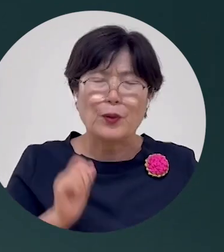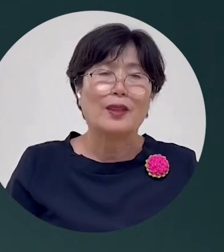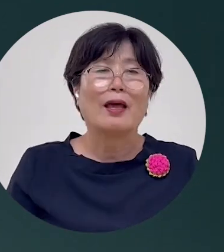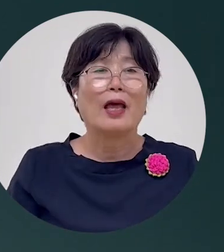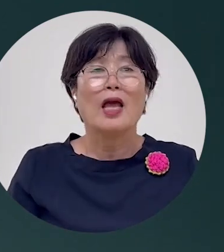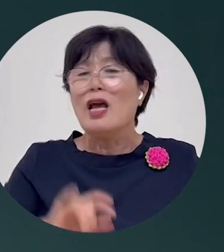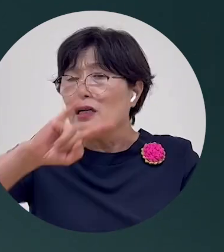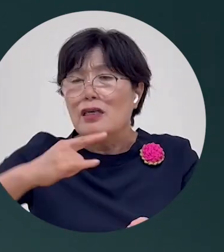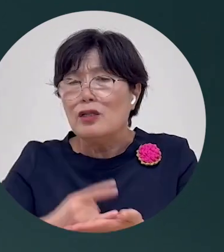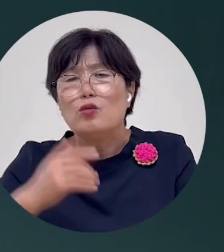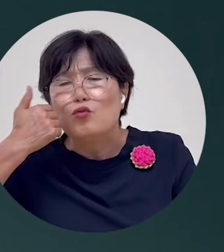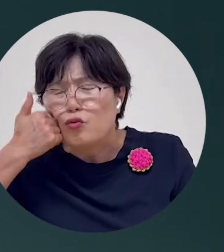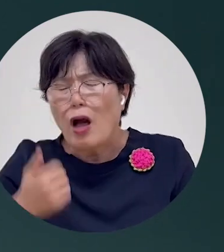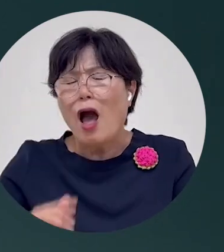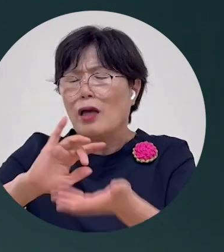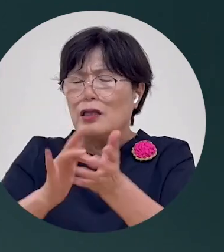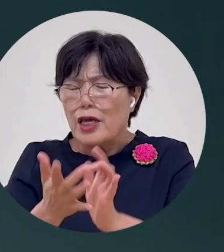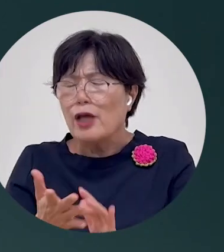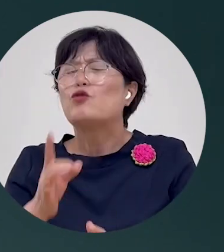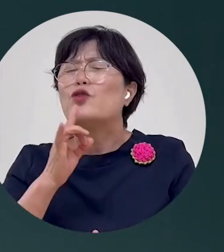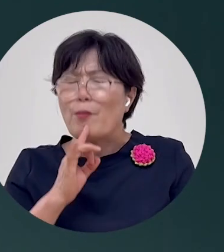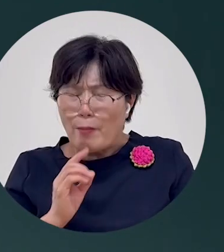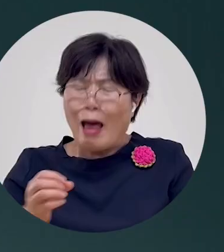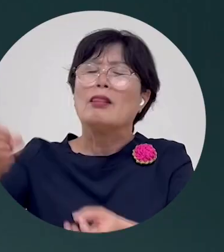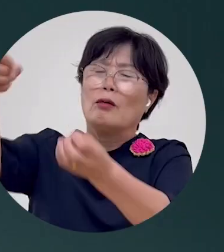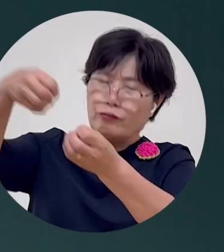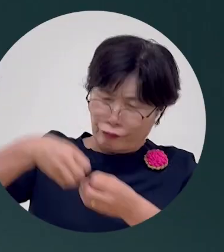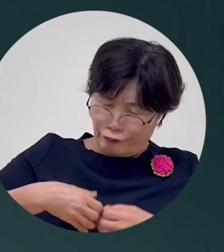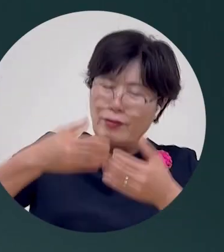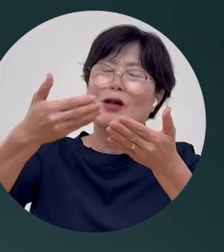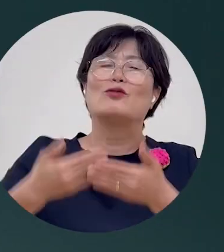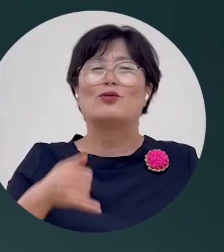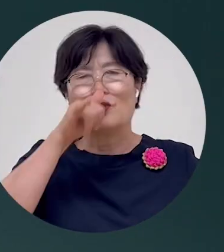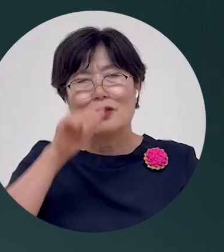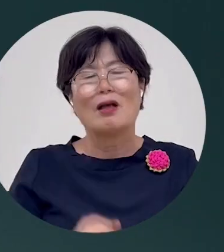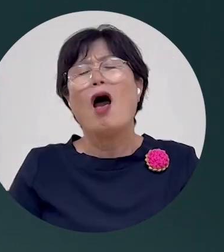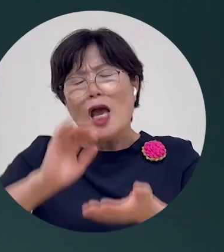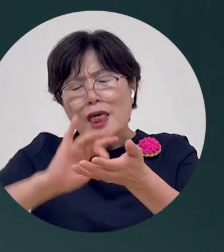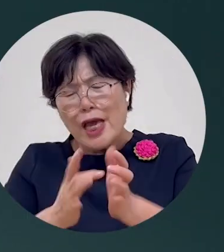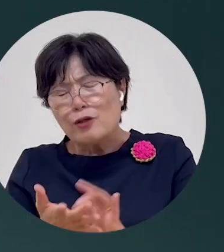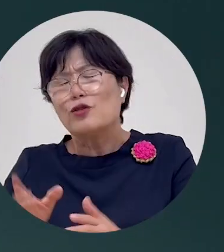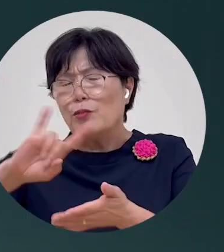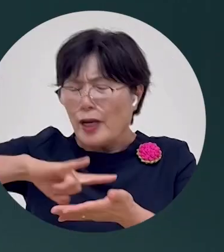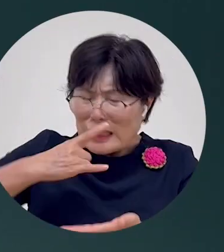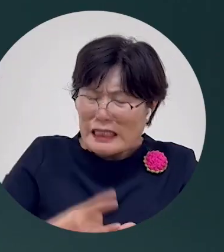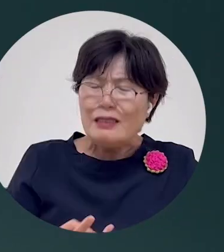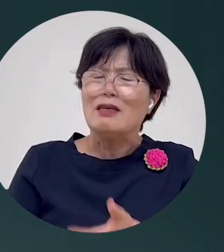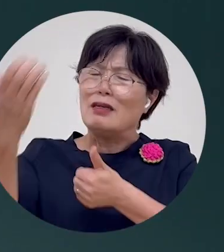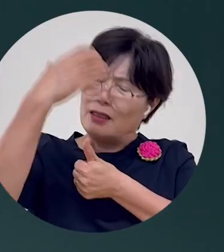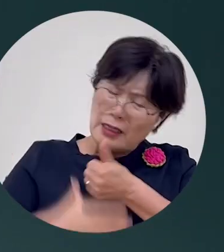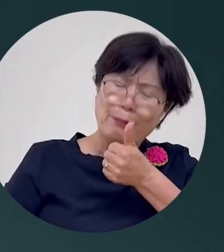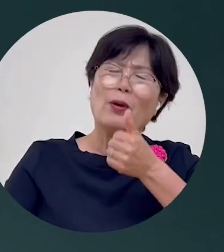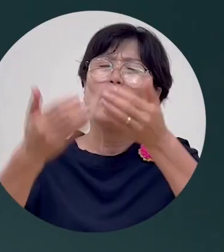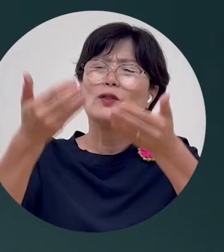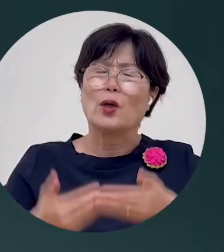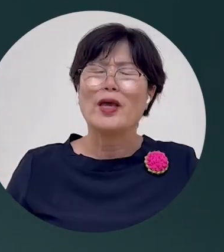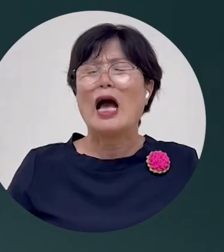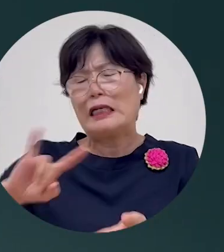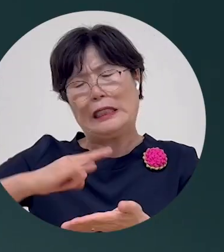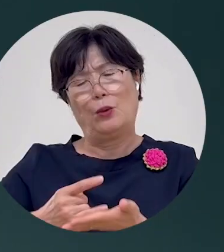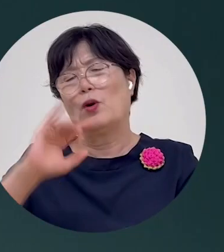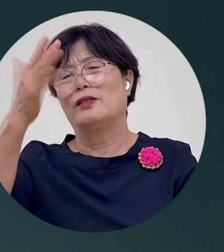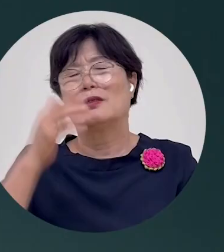예수님만이 우리에게 의를 전가해 줄 수 있고 예수님의 의를 덧입어야 우리가 의롭게 되는 것이지